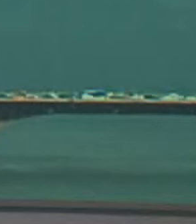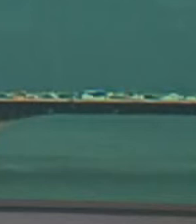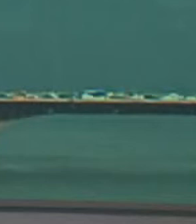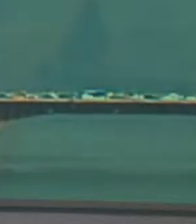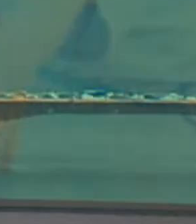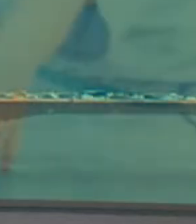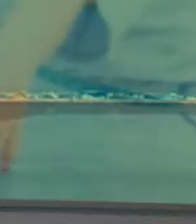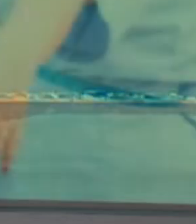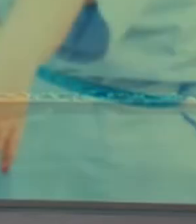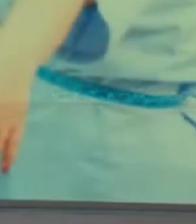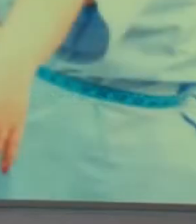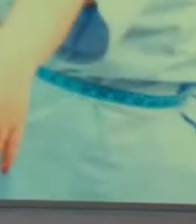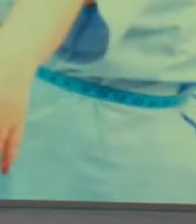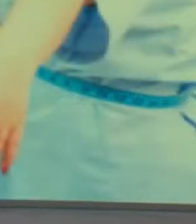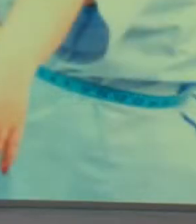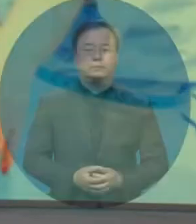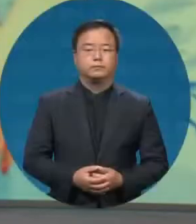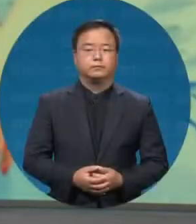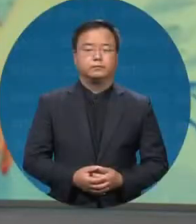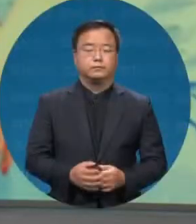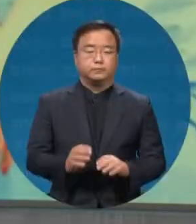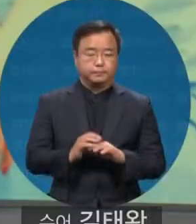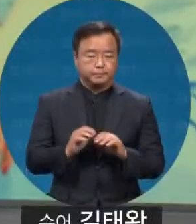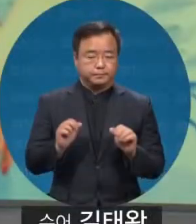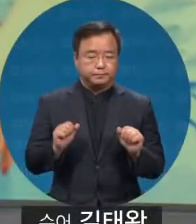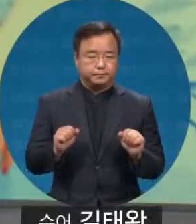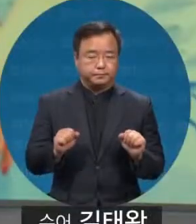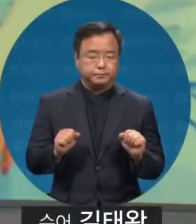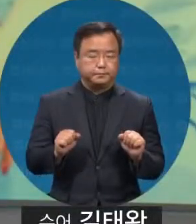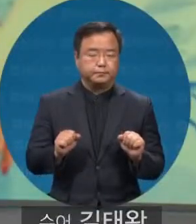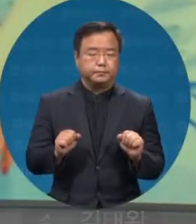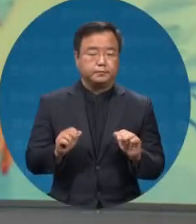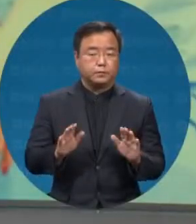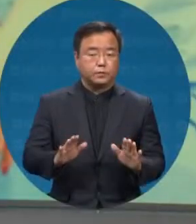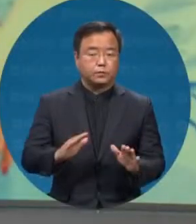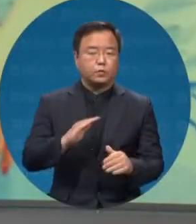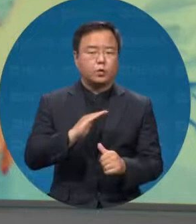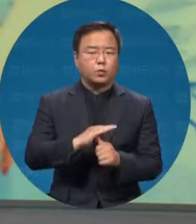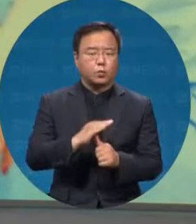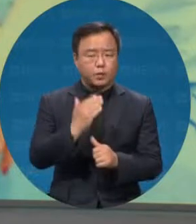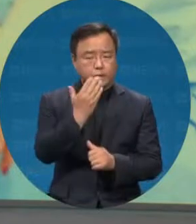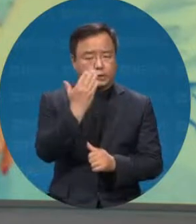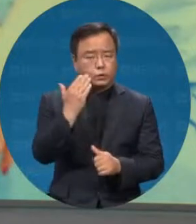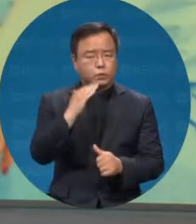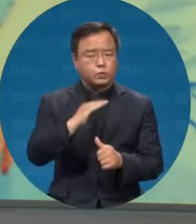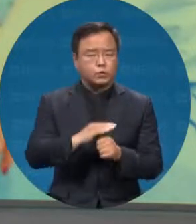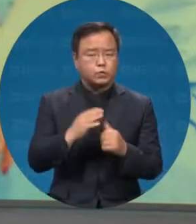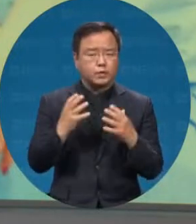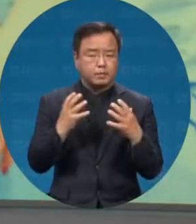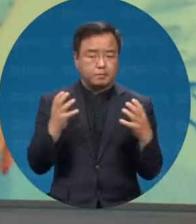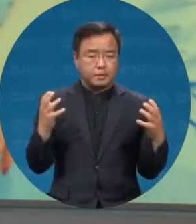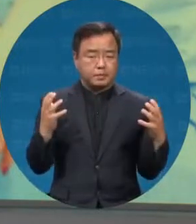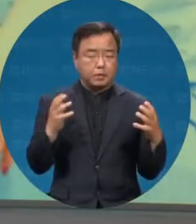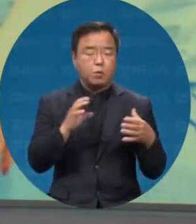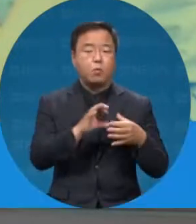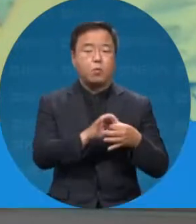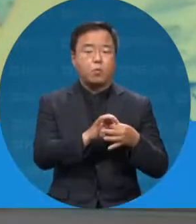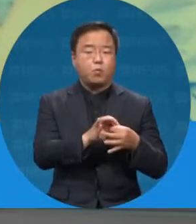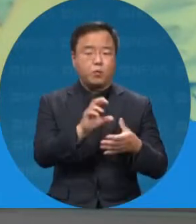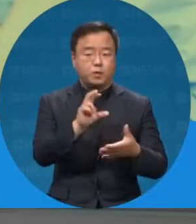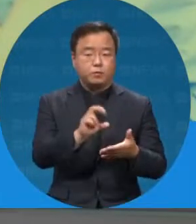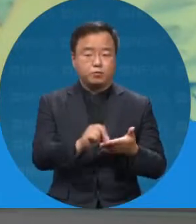어린이 인권 연 속보 도 이어갑니다 오늘은 소아 청소년의 비만 문제를 살펴보겠습니다 코로나 가 유행하면서